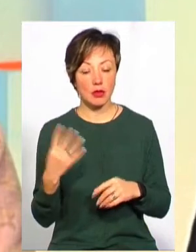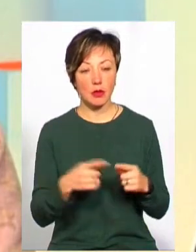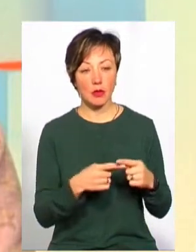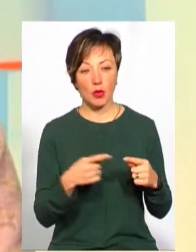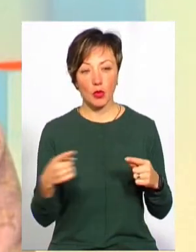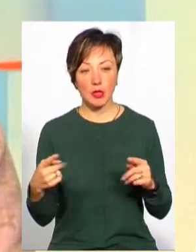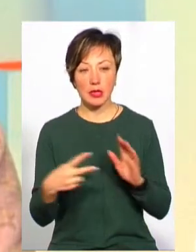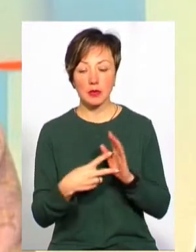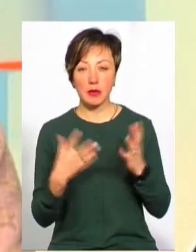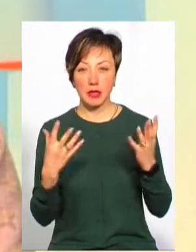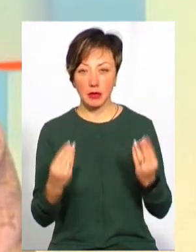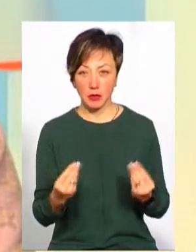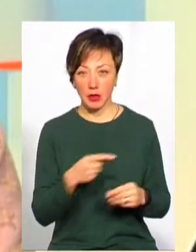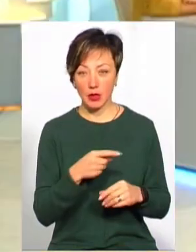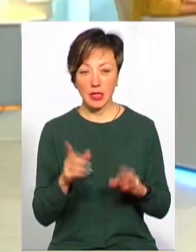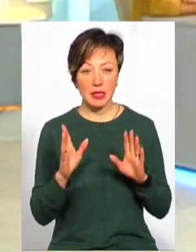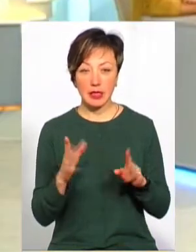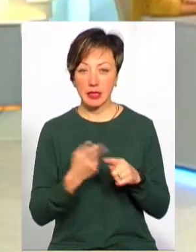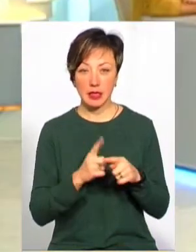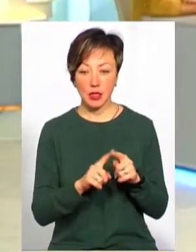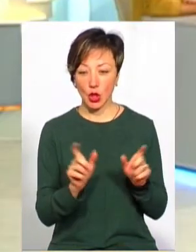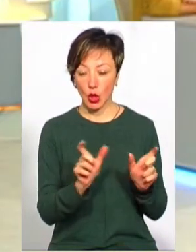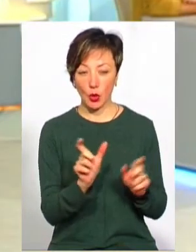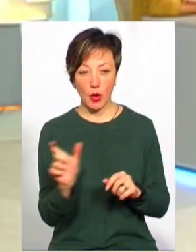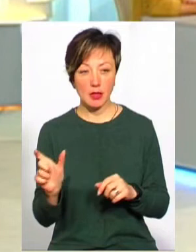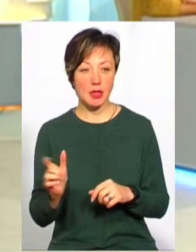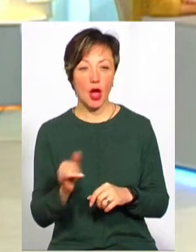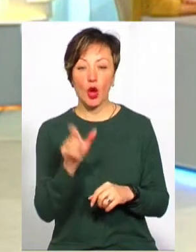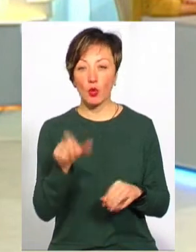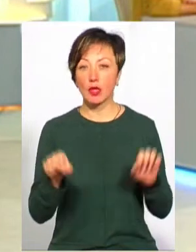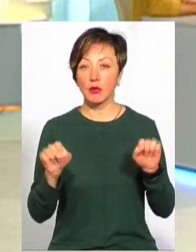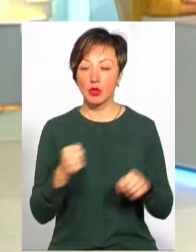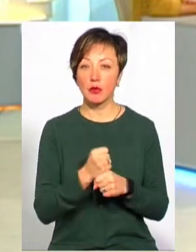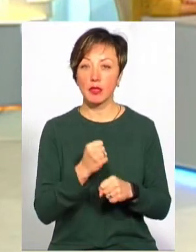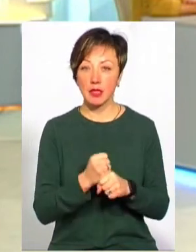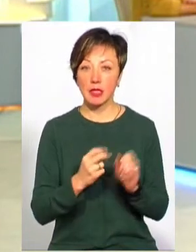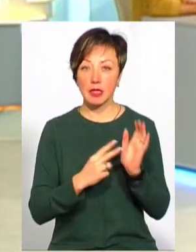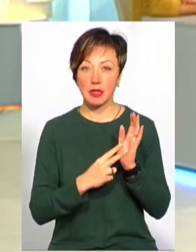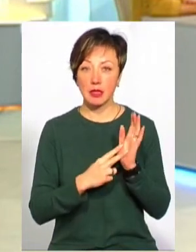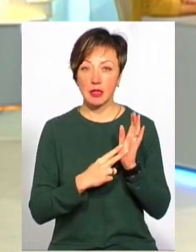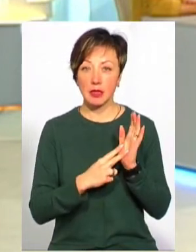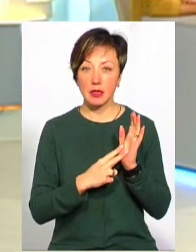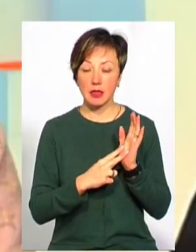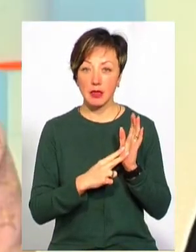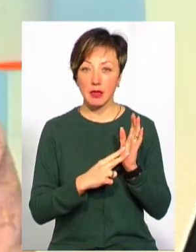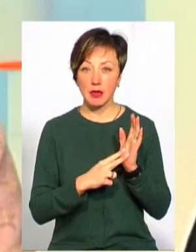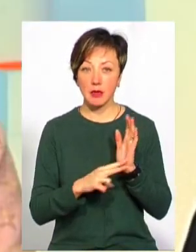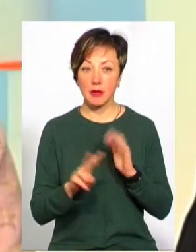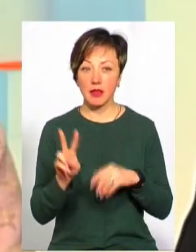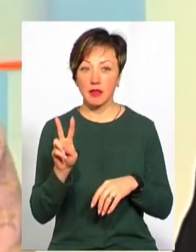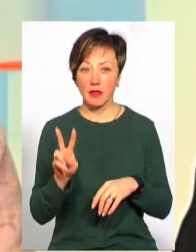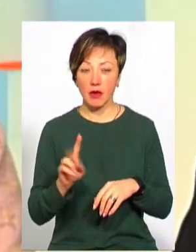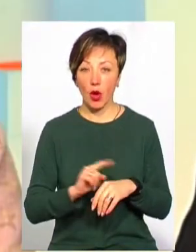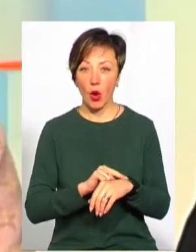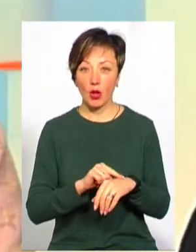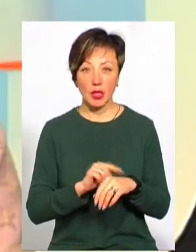протягом 7-денного періоду. Я от тільки ці нюанси візьму. Тобто мова йде, що людина може працювати 72 години, і це не буде